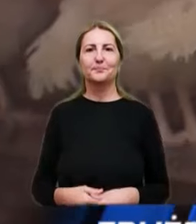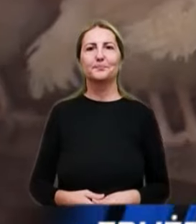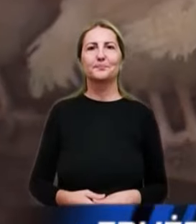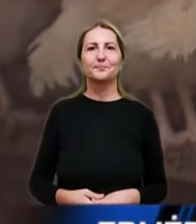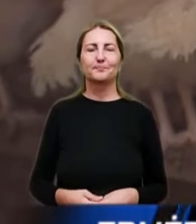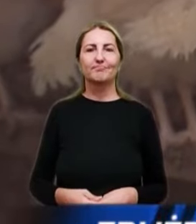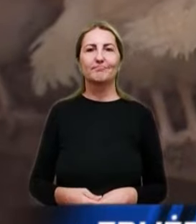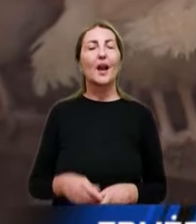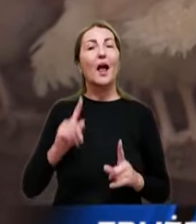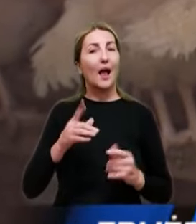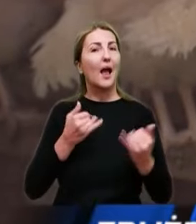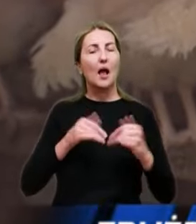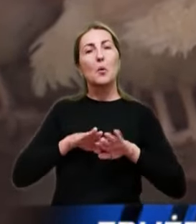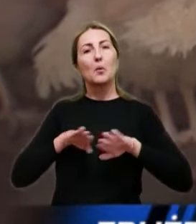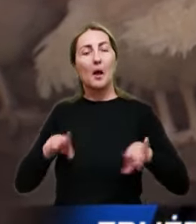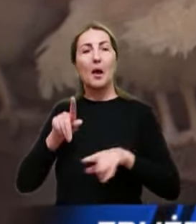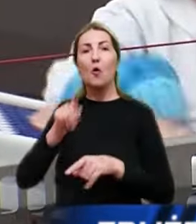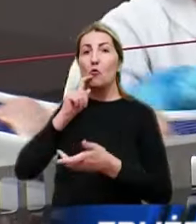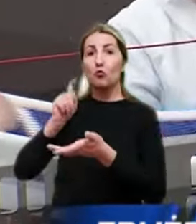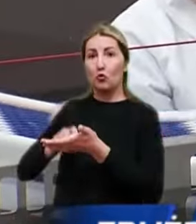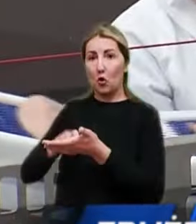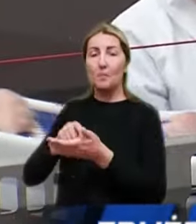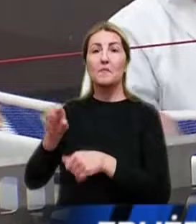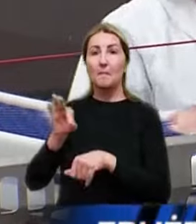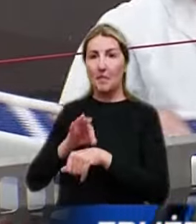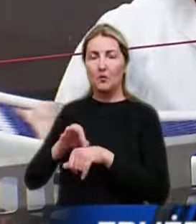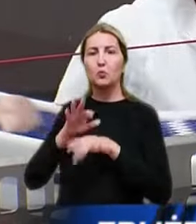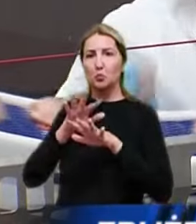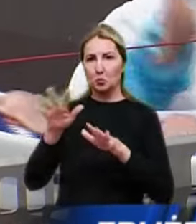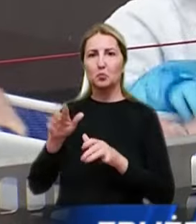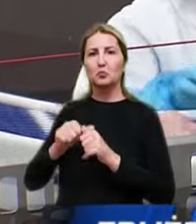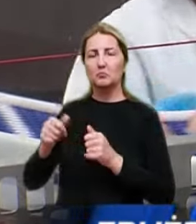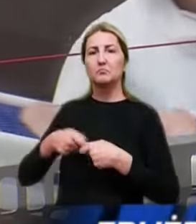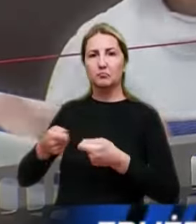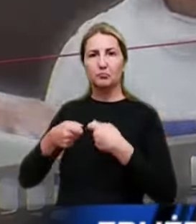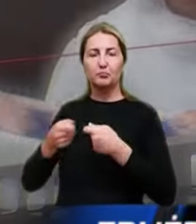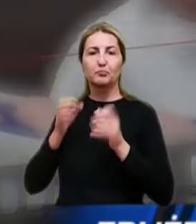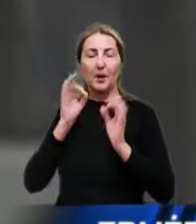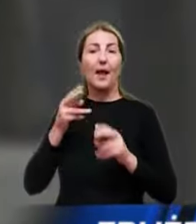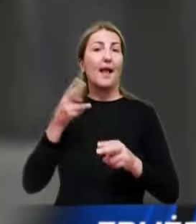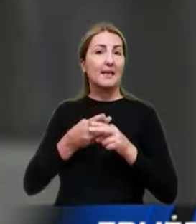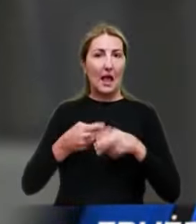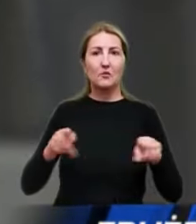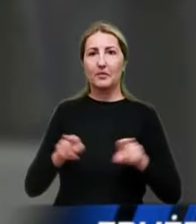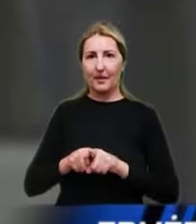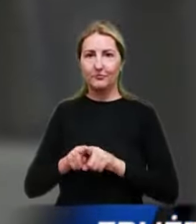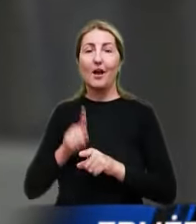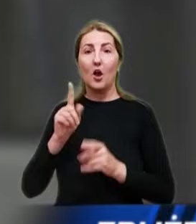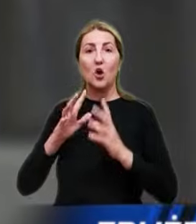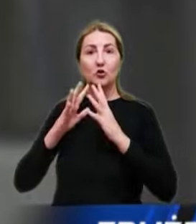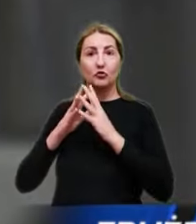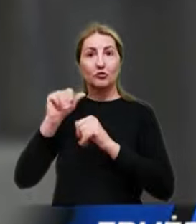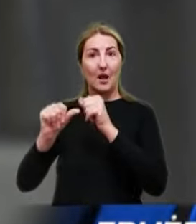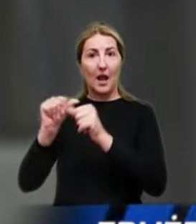Inaczej jest na rynku drobiowym. Mięso cieszy się sporą popularnością, tak samo jaja. W ciągu 10 lat zwiększyła się i